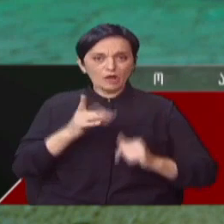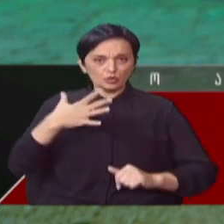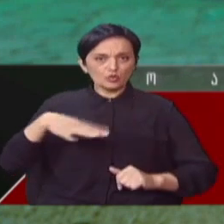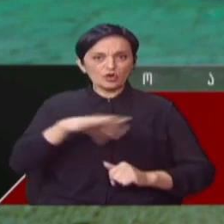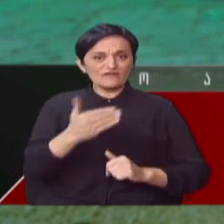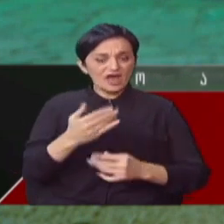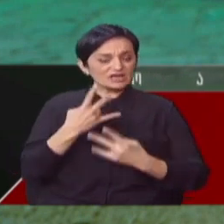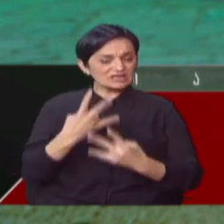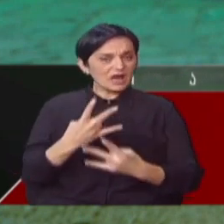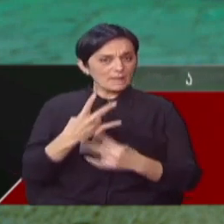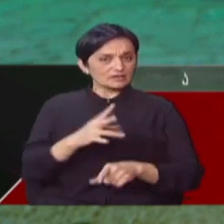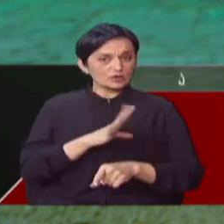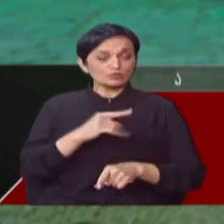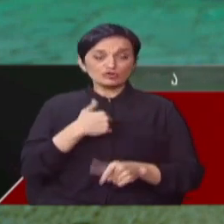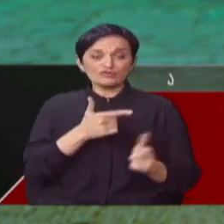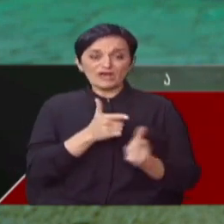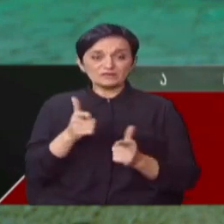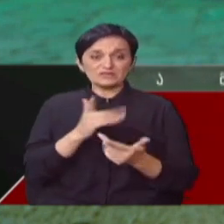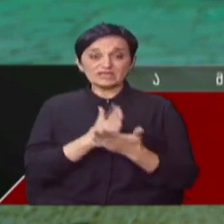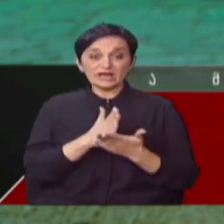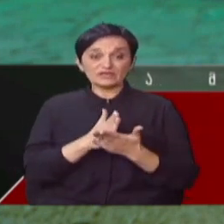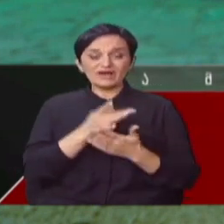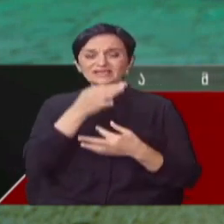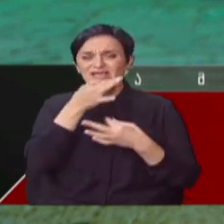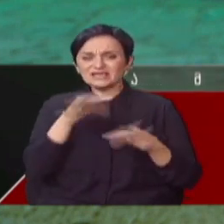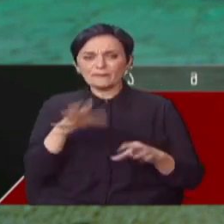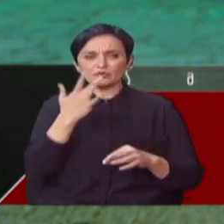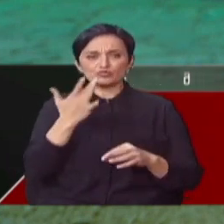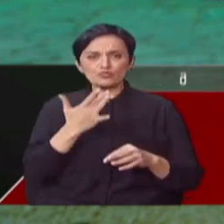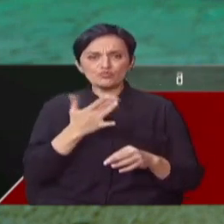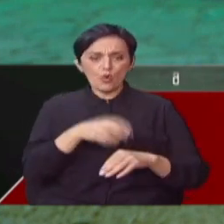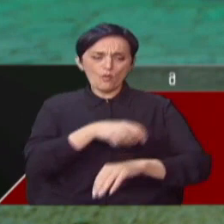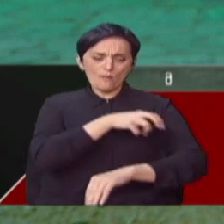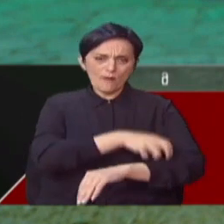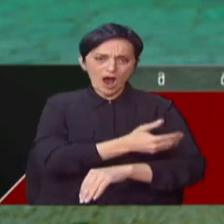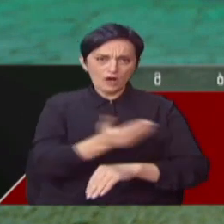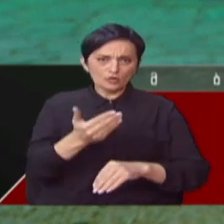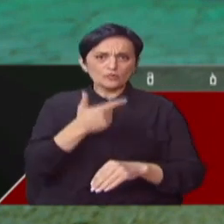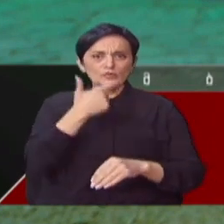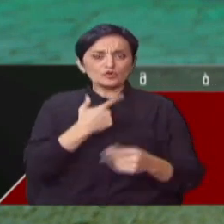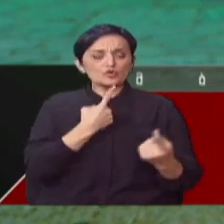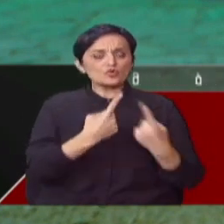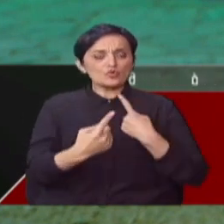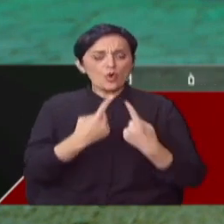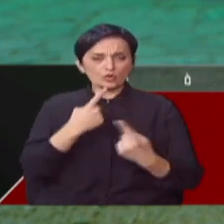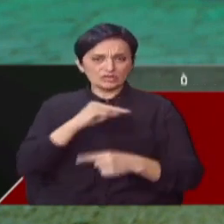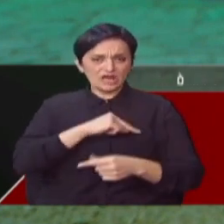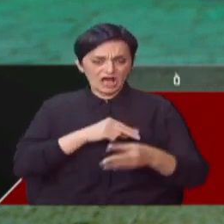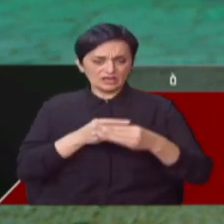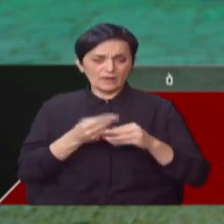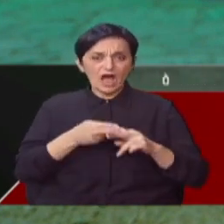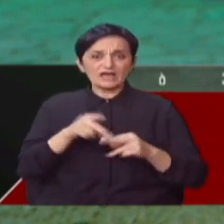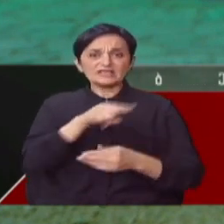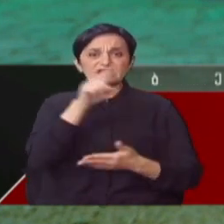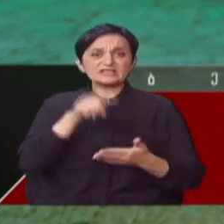ყოველთვის დამაზიანებელი იყო. ჩვენ მზად ვართ ნებისმიერ პოლიტიკურ სუბიექტთან კონსტრუქციული თანამშრომლობისთვის, იმიტომ რომ ეს საკითხი